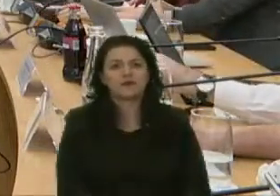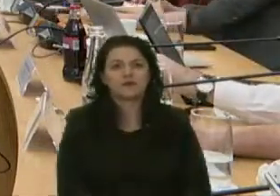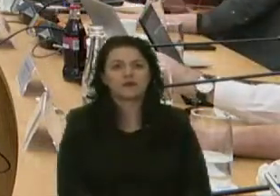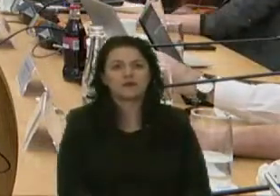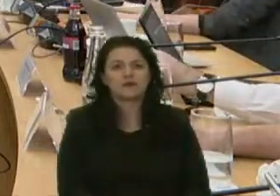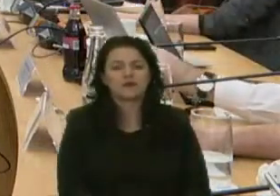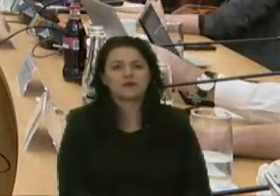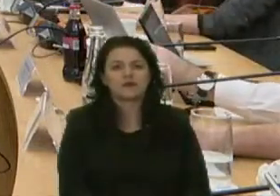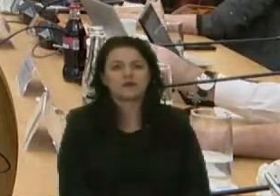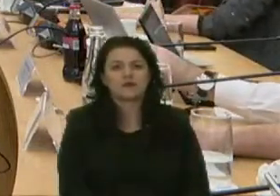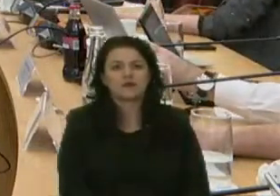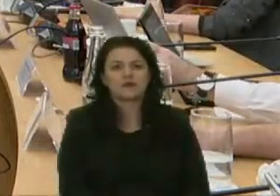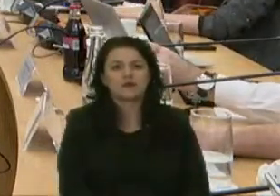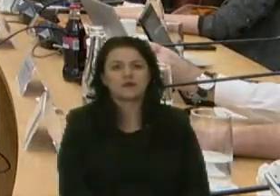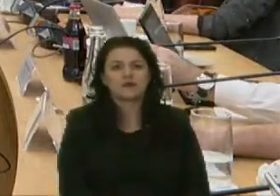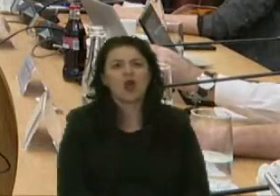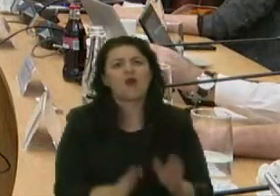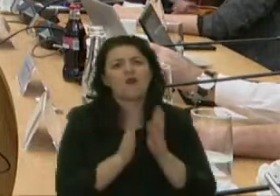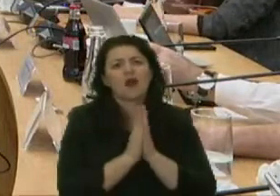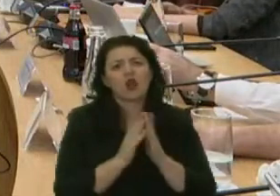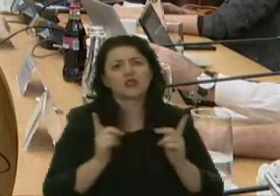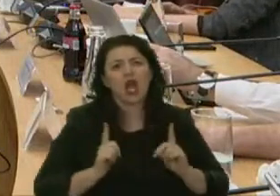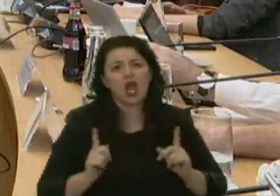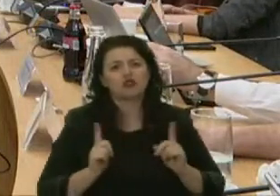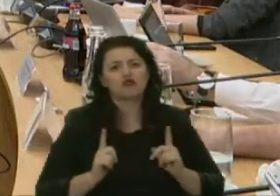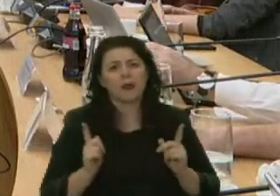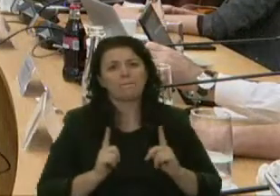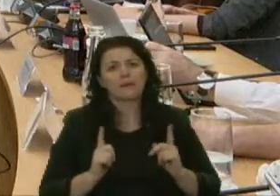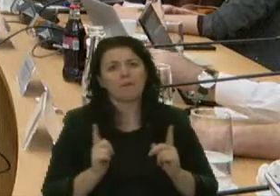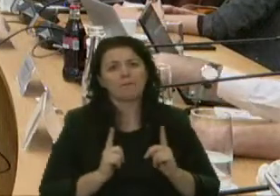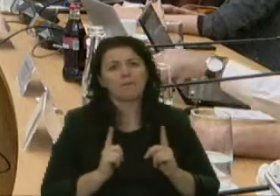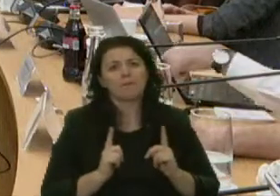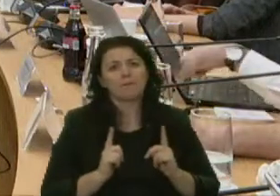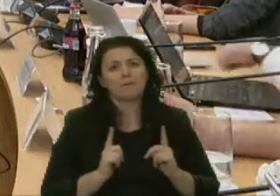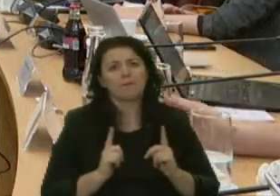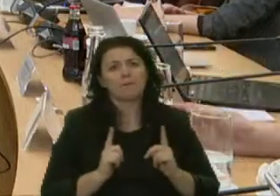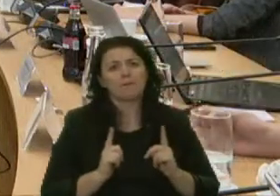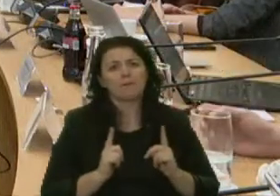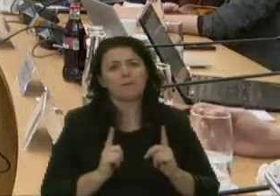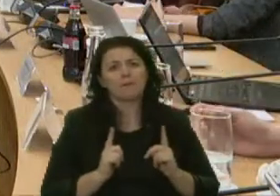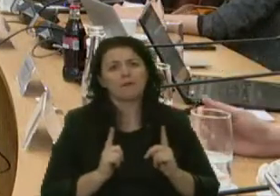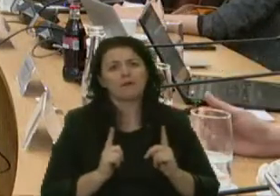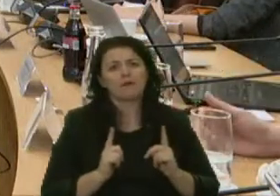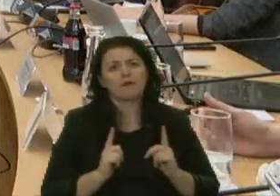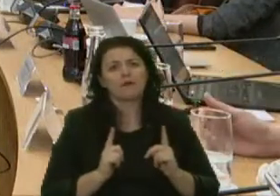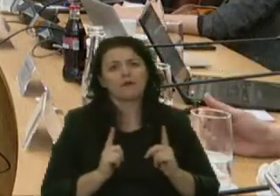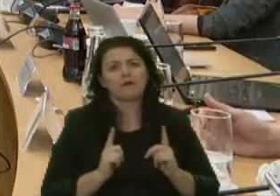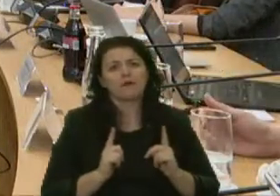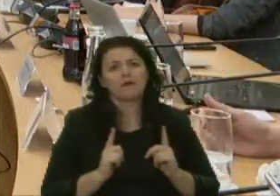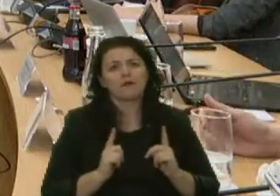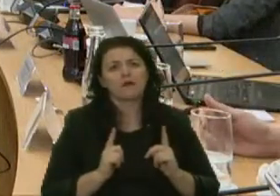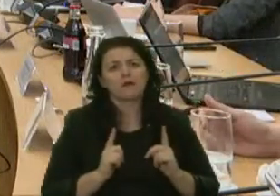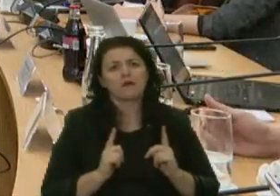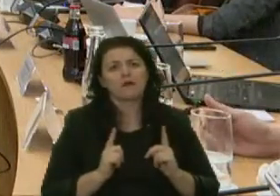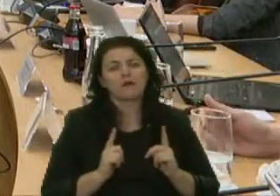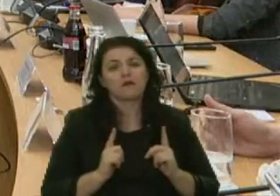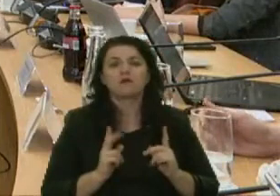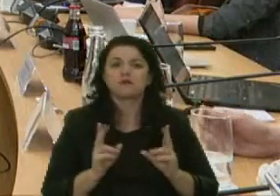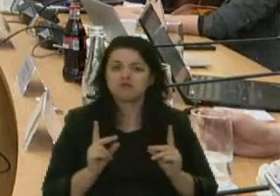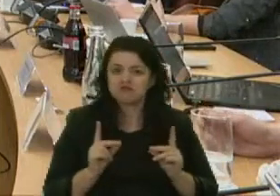favorabil bun o să vă rog să așteptăm câteva minute am avut un a